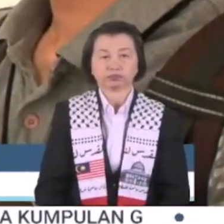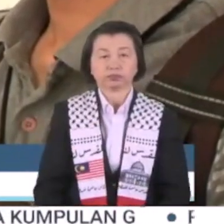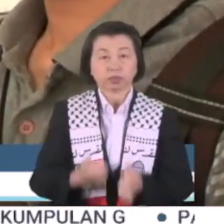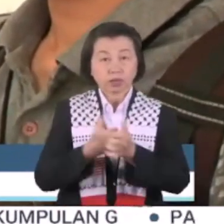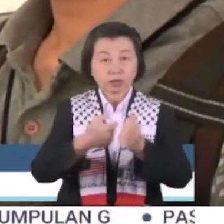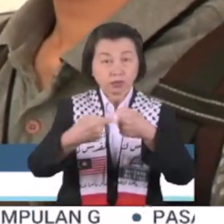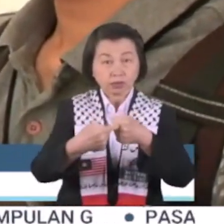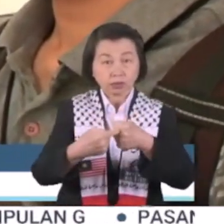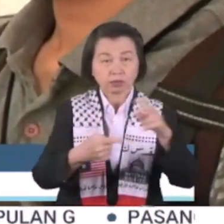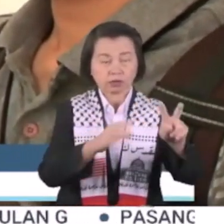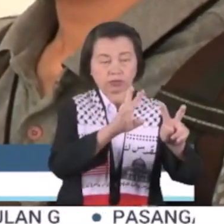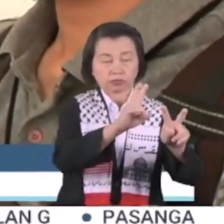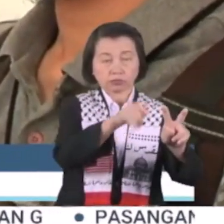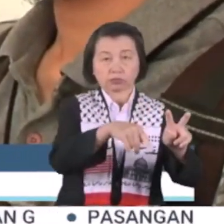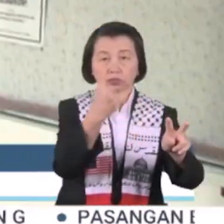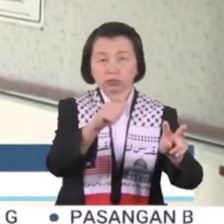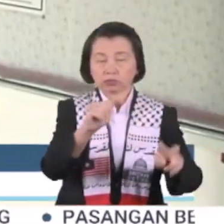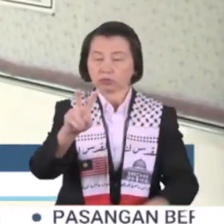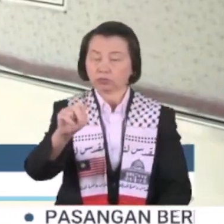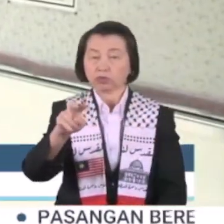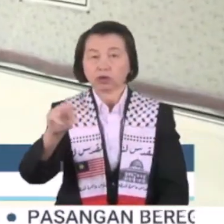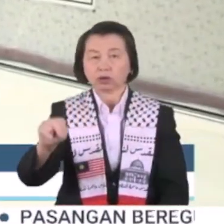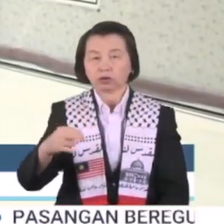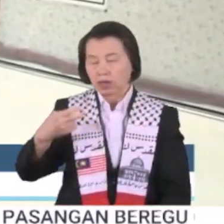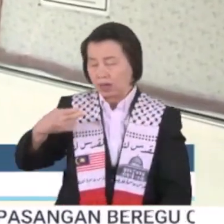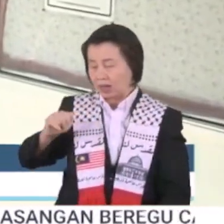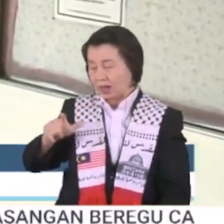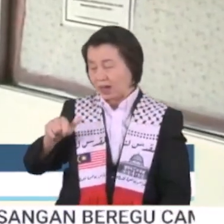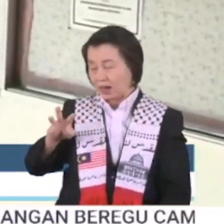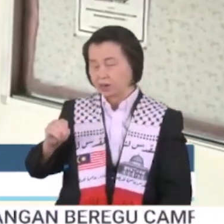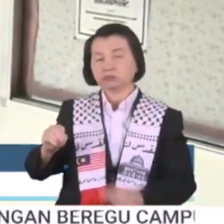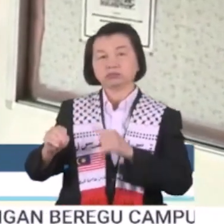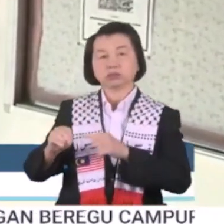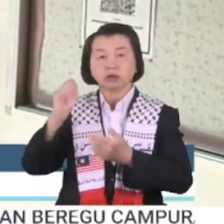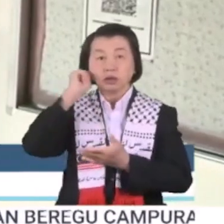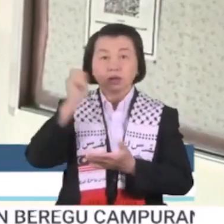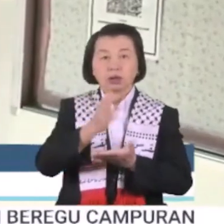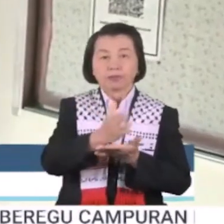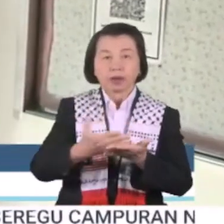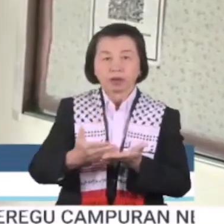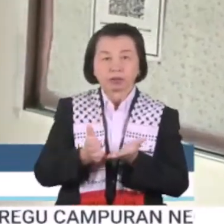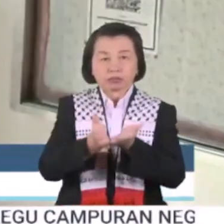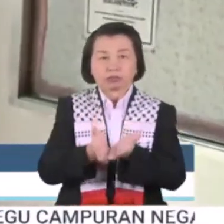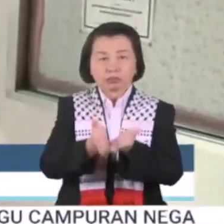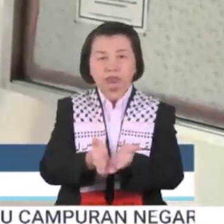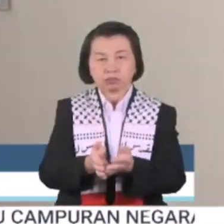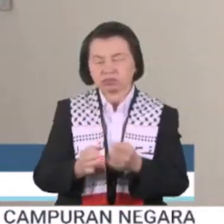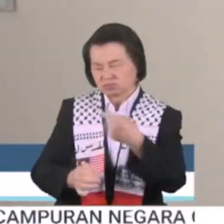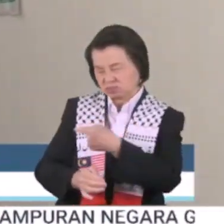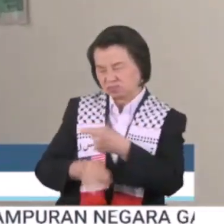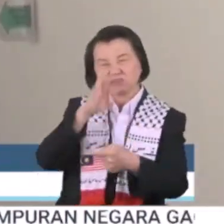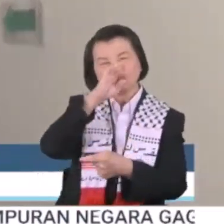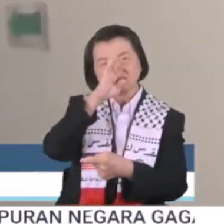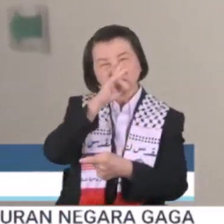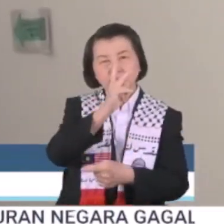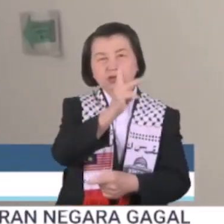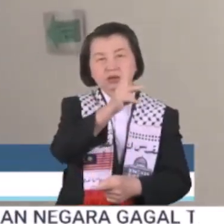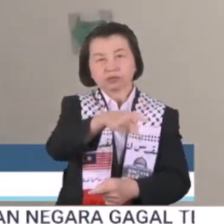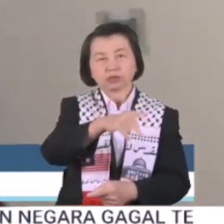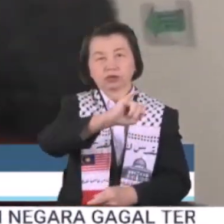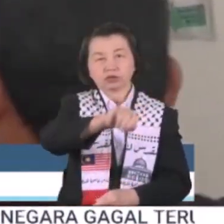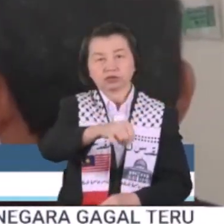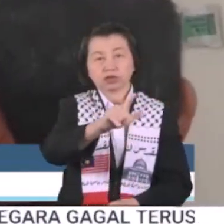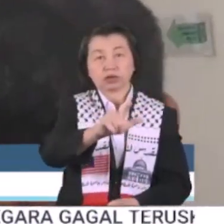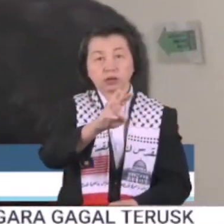Mengikut pertuduhan, pada 27 Oktober 2020, Muhammad Halim yang ketika itu setiausaha bahagian maritim didakwa menipu Ketua Pengarah